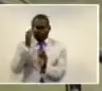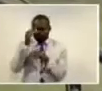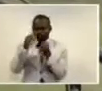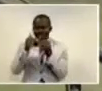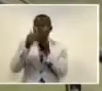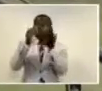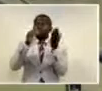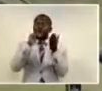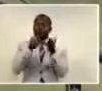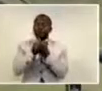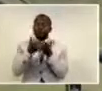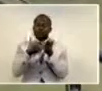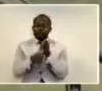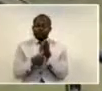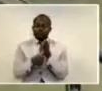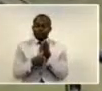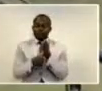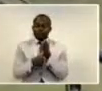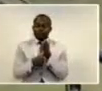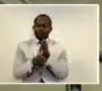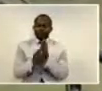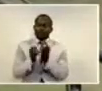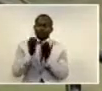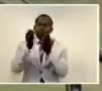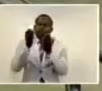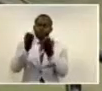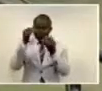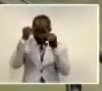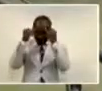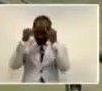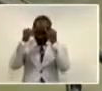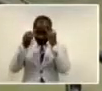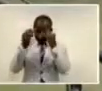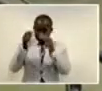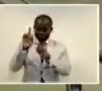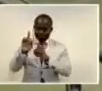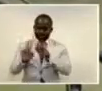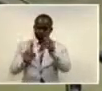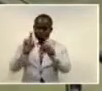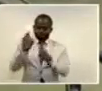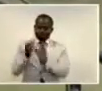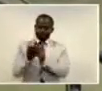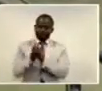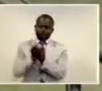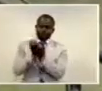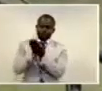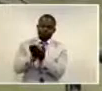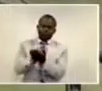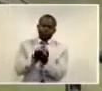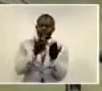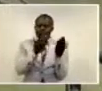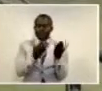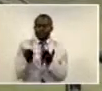kitaza kudutenguha tugeze umwanya w'ibitekerezo n'ibibazo twagiraga ngo twakire